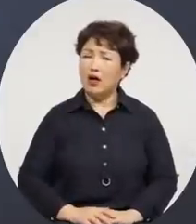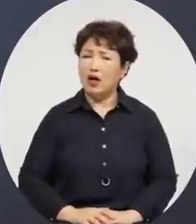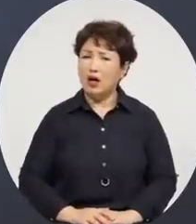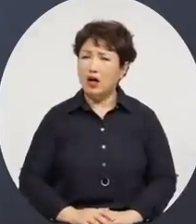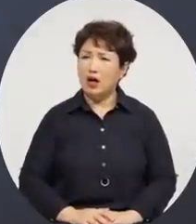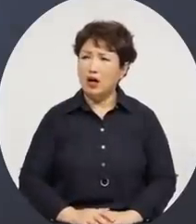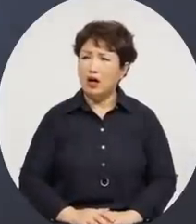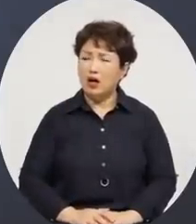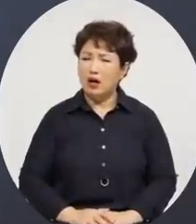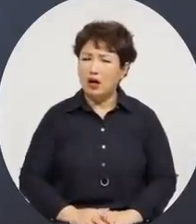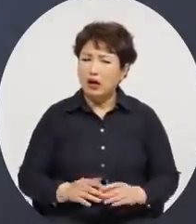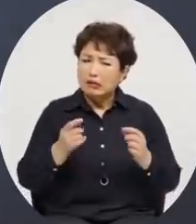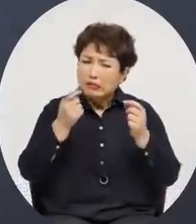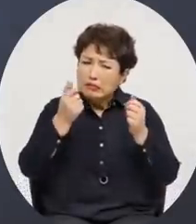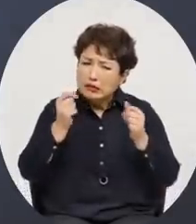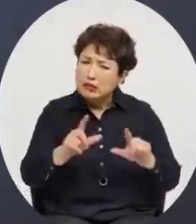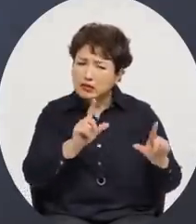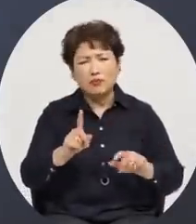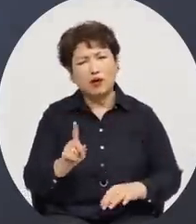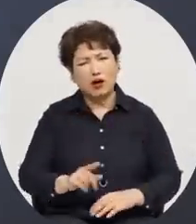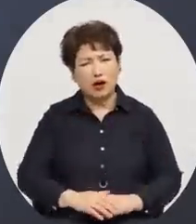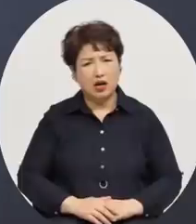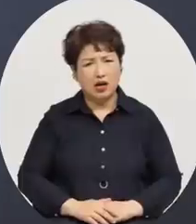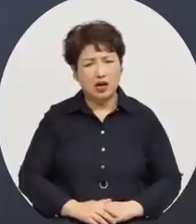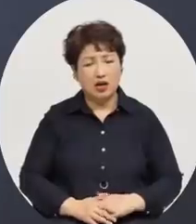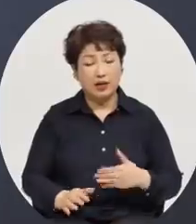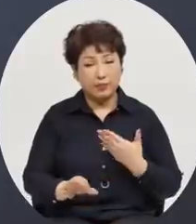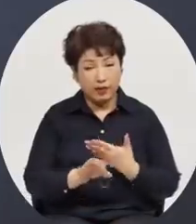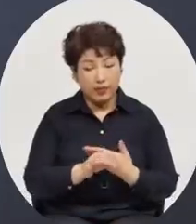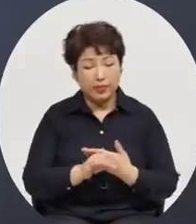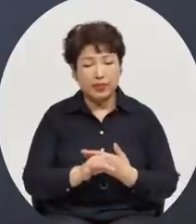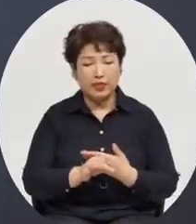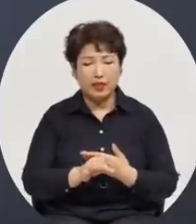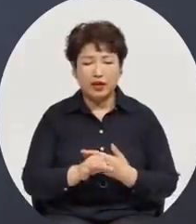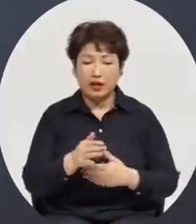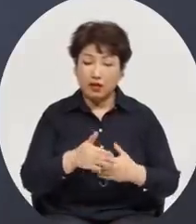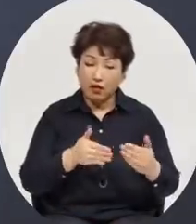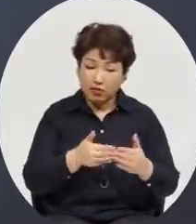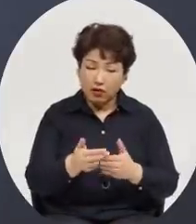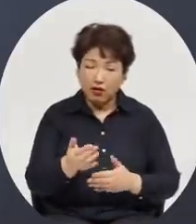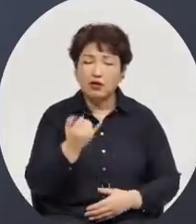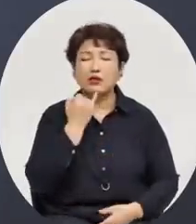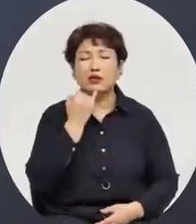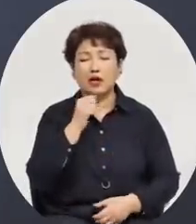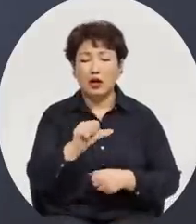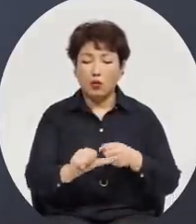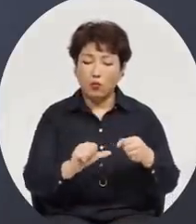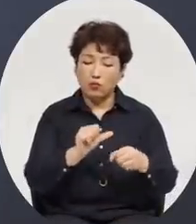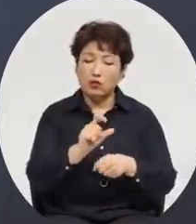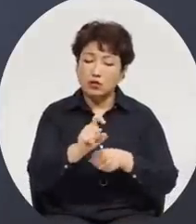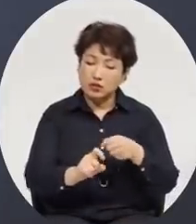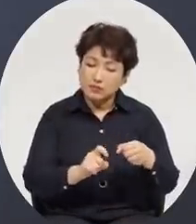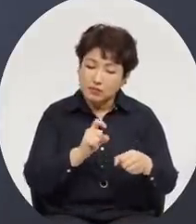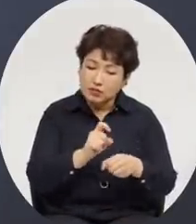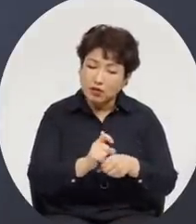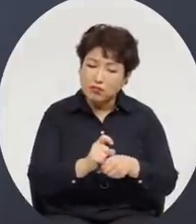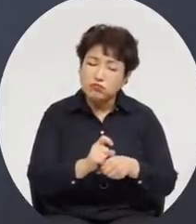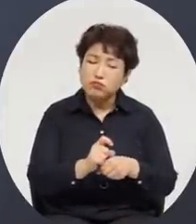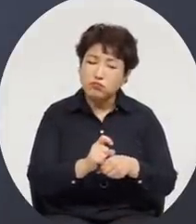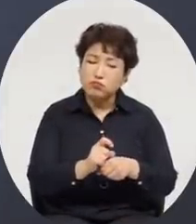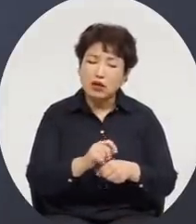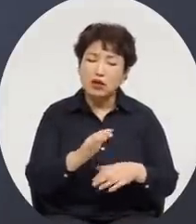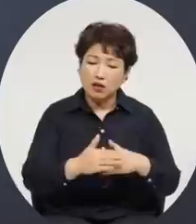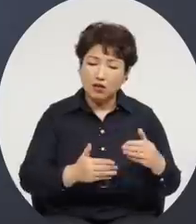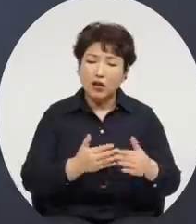뭐 비겁하게 눈치 보면서 살 것만 있나 이러면 연애까지는 좋은데 뭐 10년 아니라 50년을 연애했다